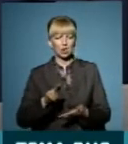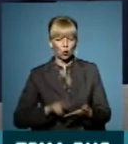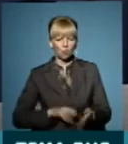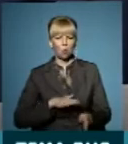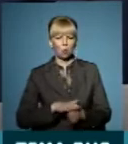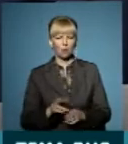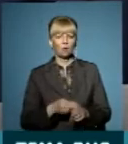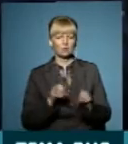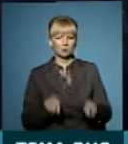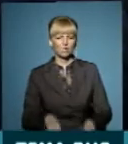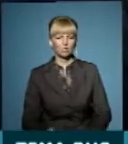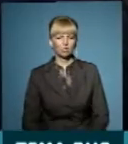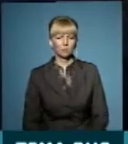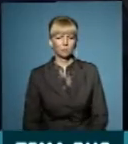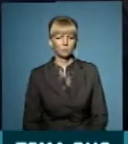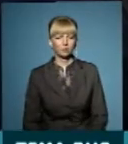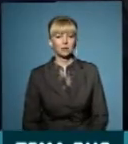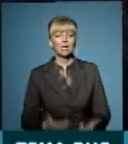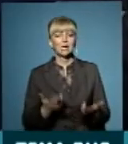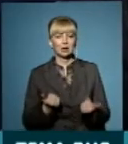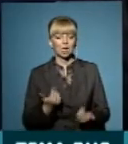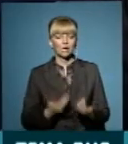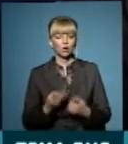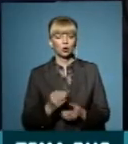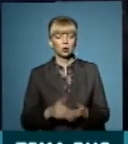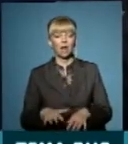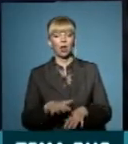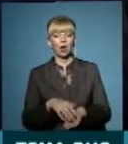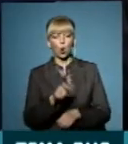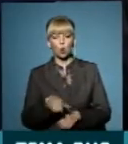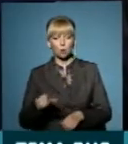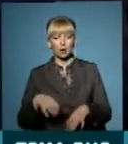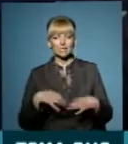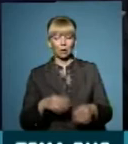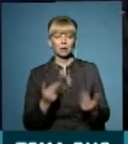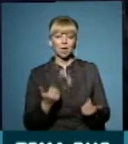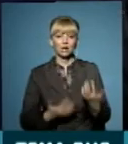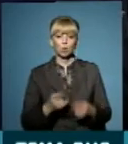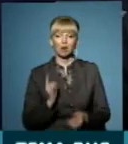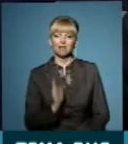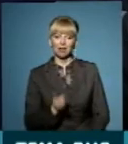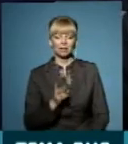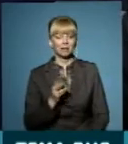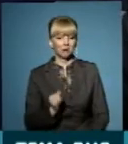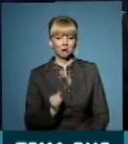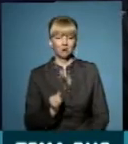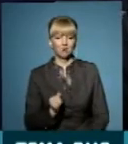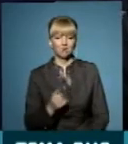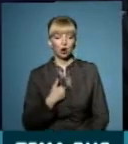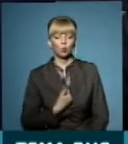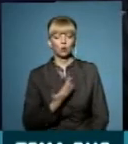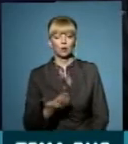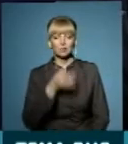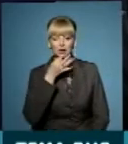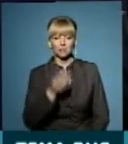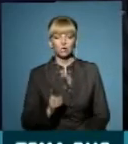і повністю безпечний? Так, якщо на громадському транспорті, то да, а якщо на таксі, то ні. Я хочу вам